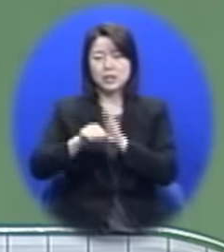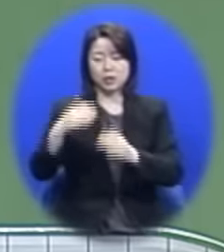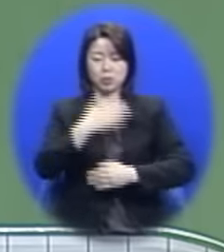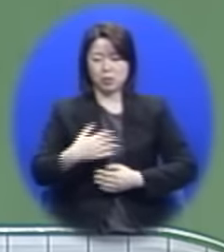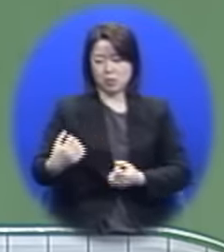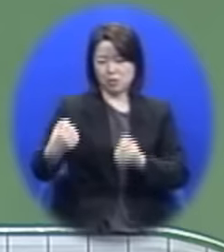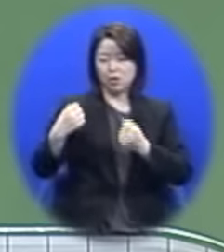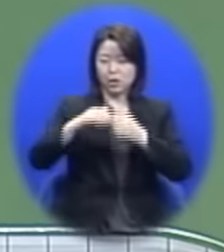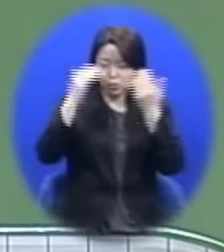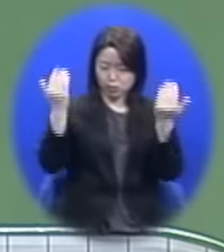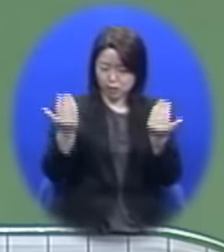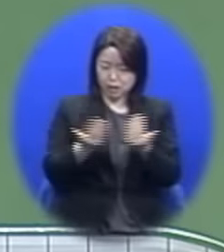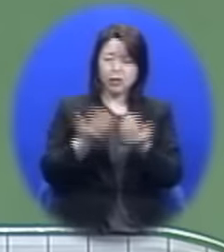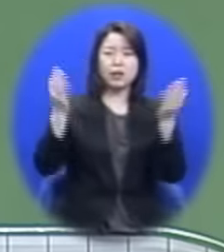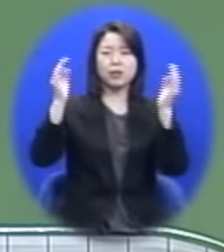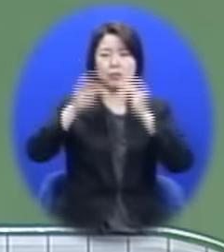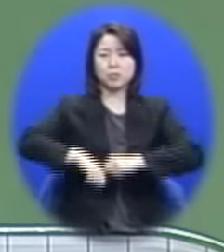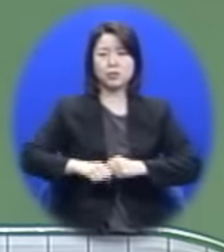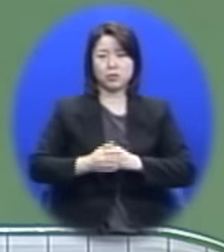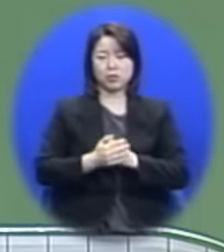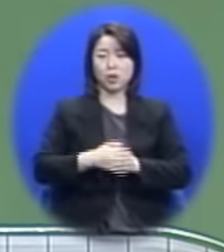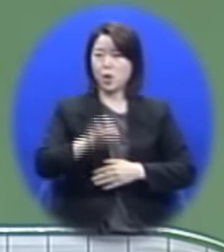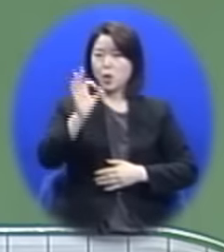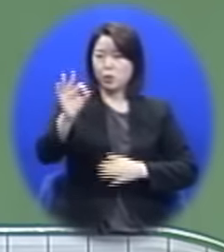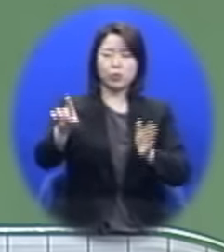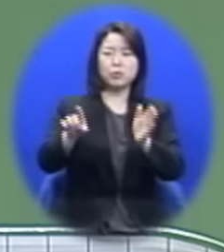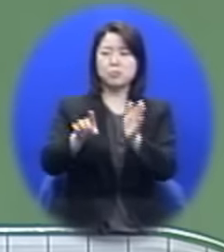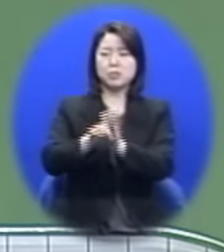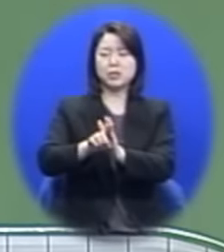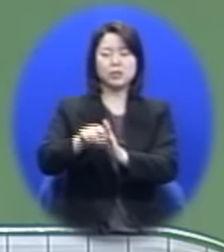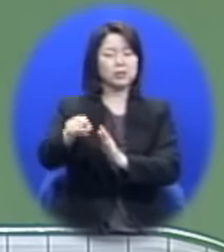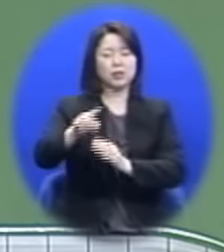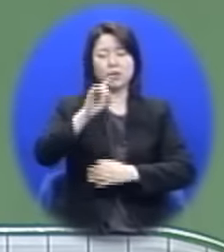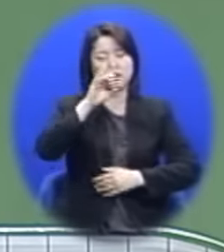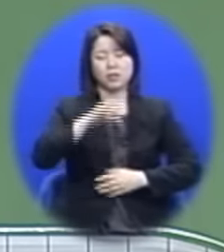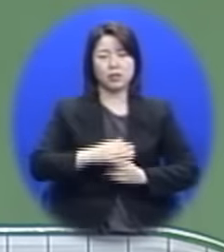무너지는 겁니다. 돈은 절대로 믿을 대상이 못 됩니다.